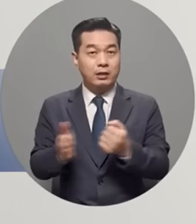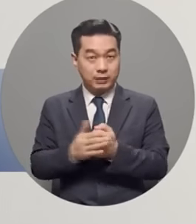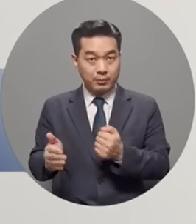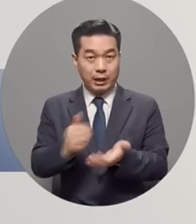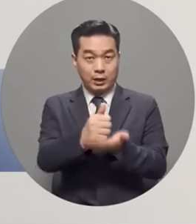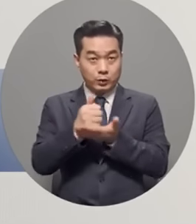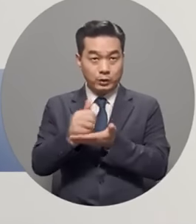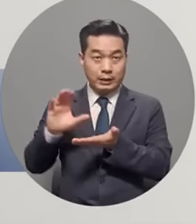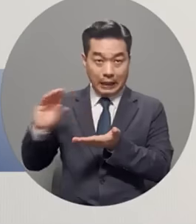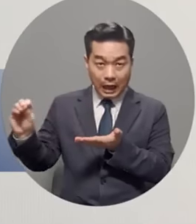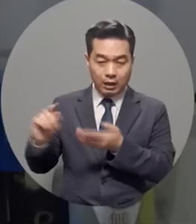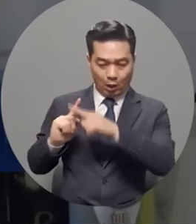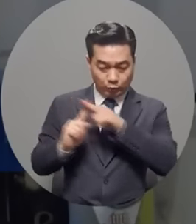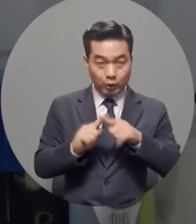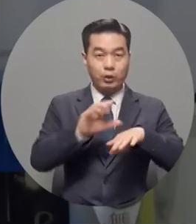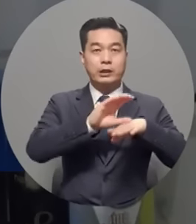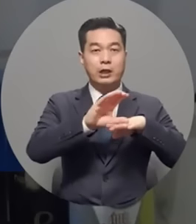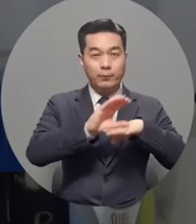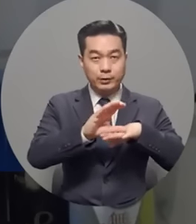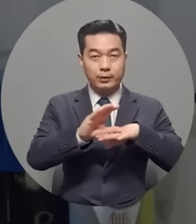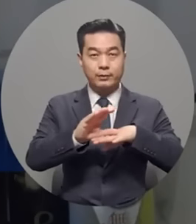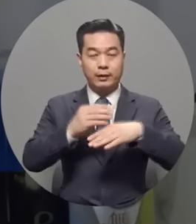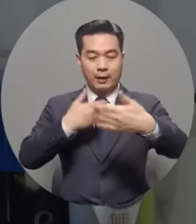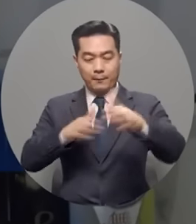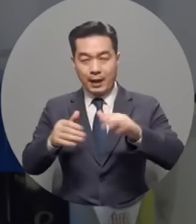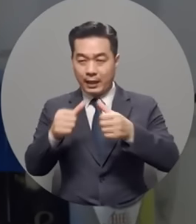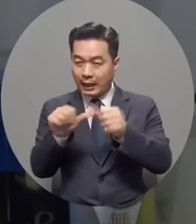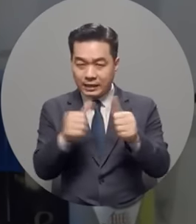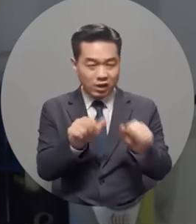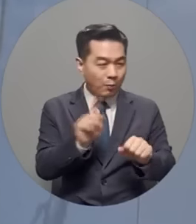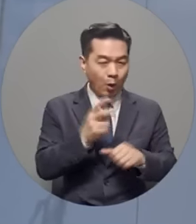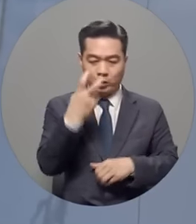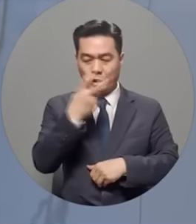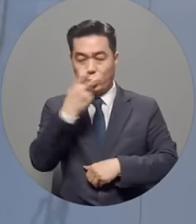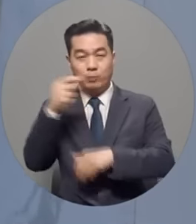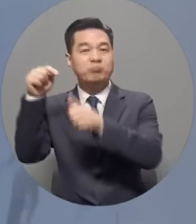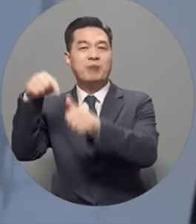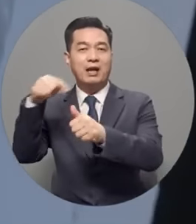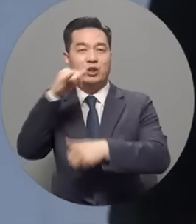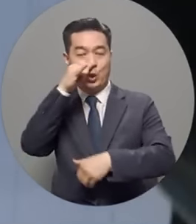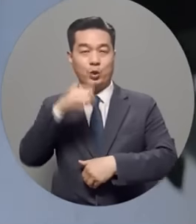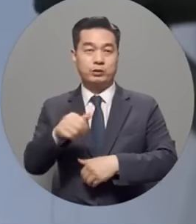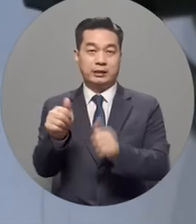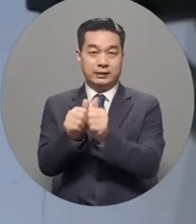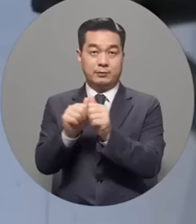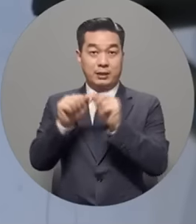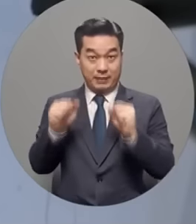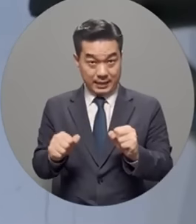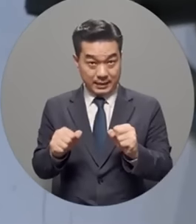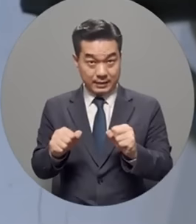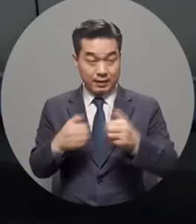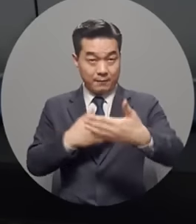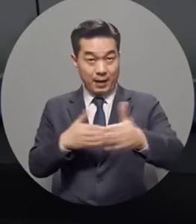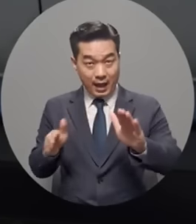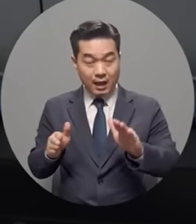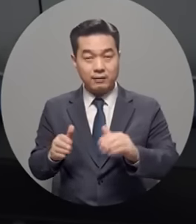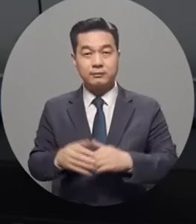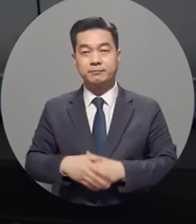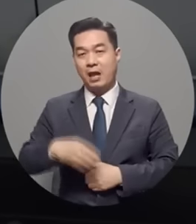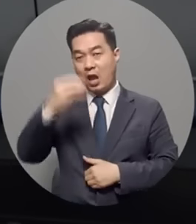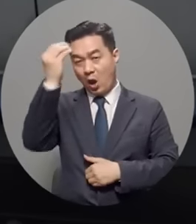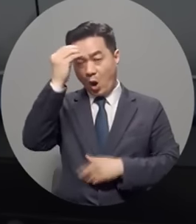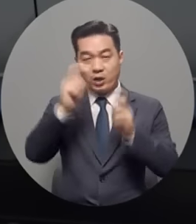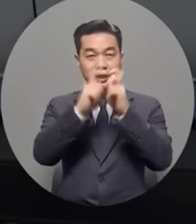퇴실하면 무조건 컴퓨터하고 객실에 망가진 거 있나 점검해라 남성이은 객실에는 성는 용 PC